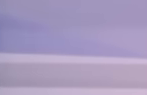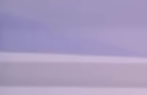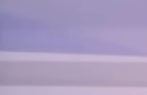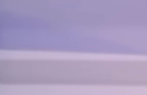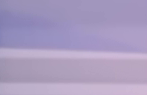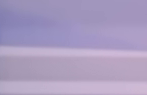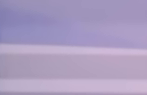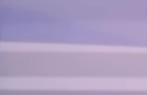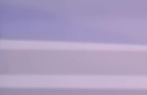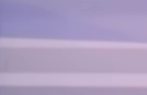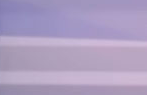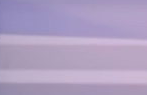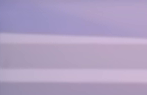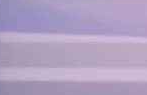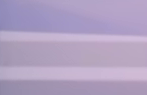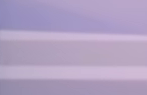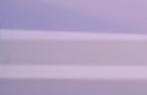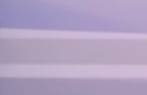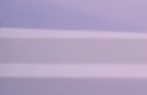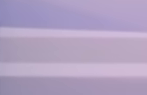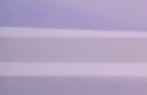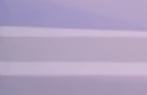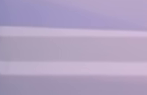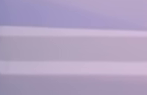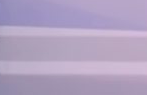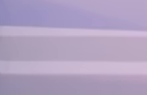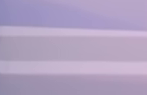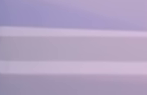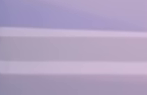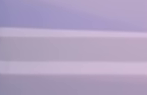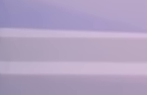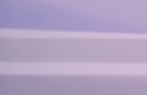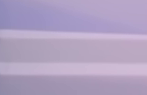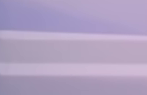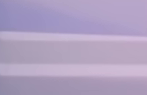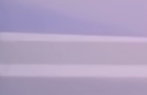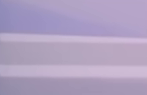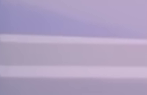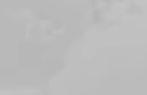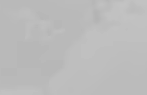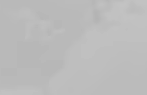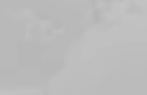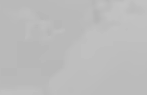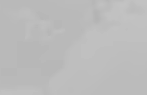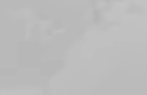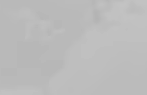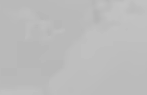abroad, samahan nyo kami sa GMA Pinoy TV at www.gmanews.tv.